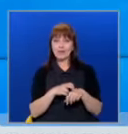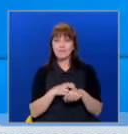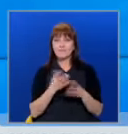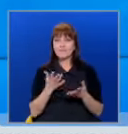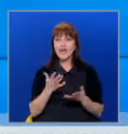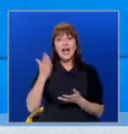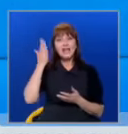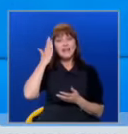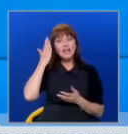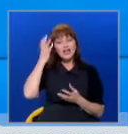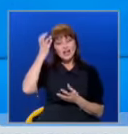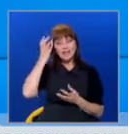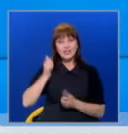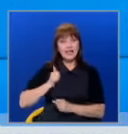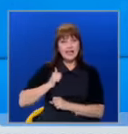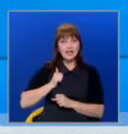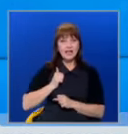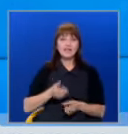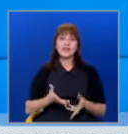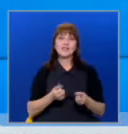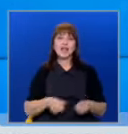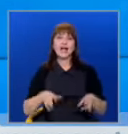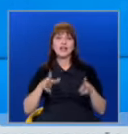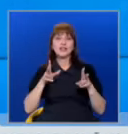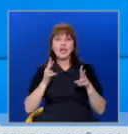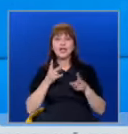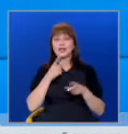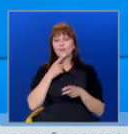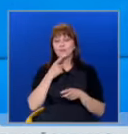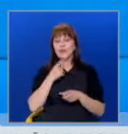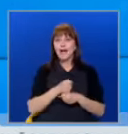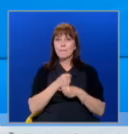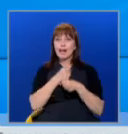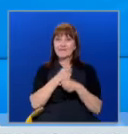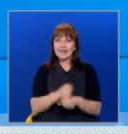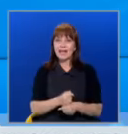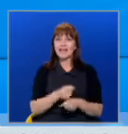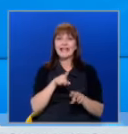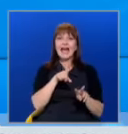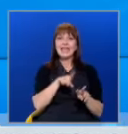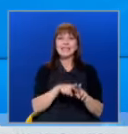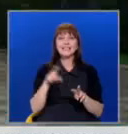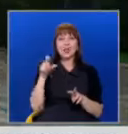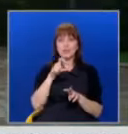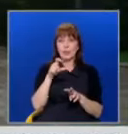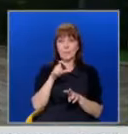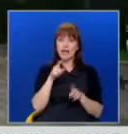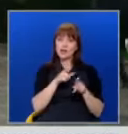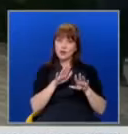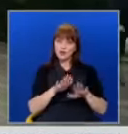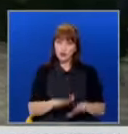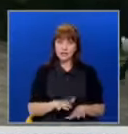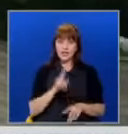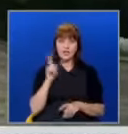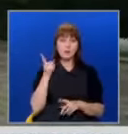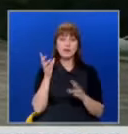Страните от НАТО взеха решение да удължат с 1 година мандата на генералния секретар на организацията Йенс Столтенберг. Той ще остане на поста